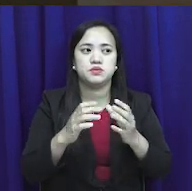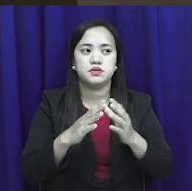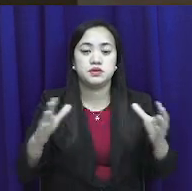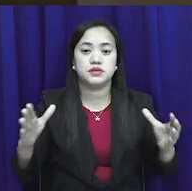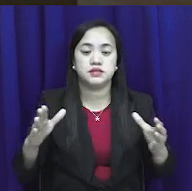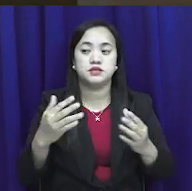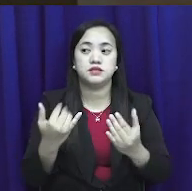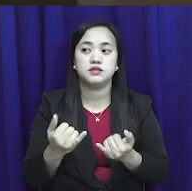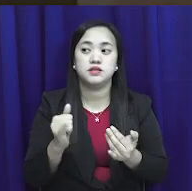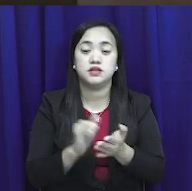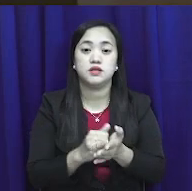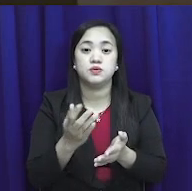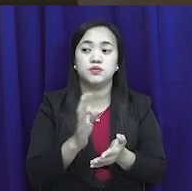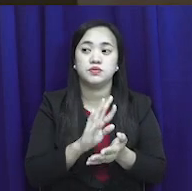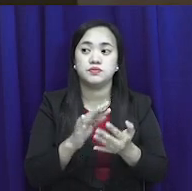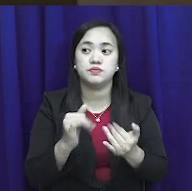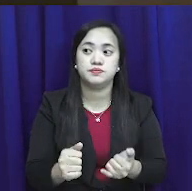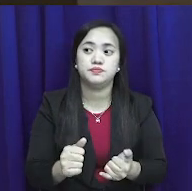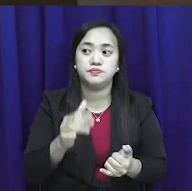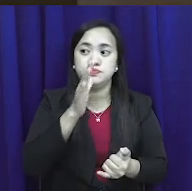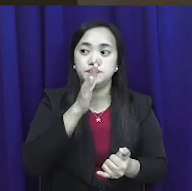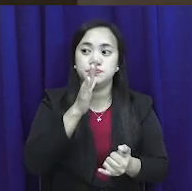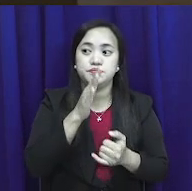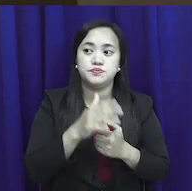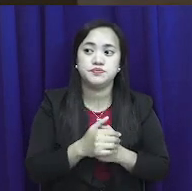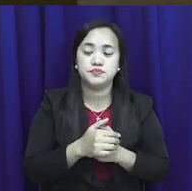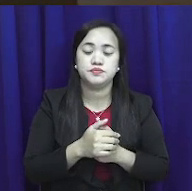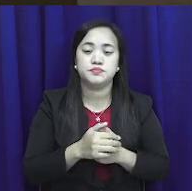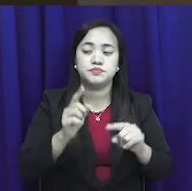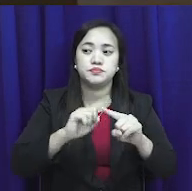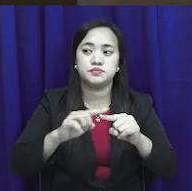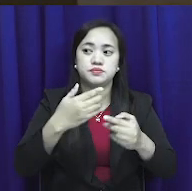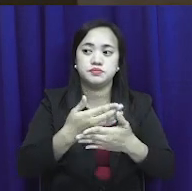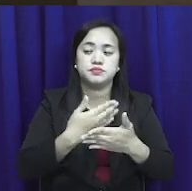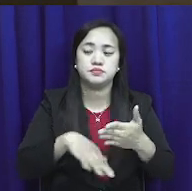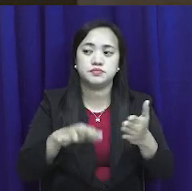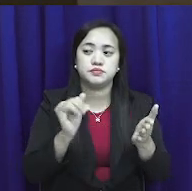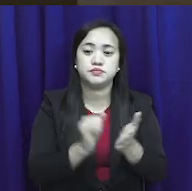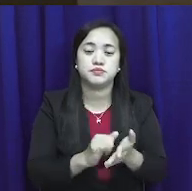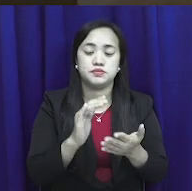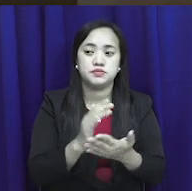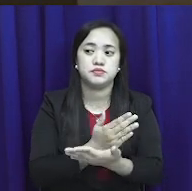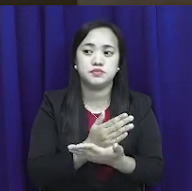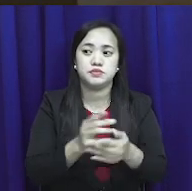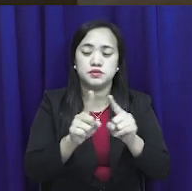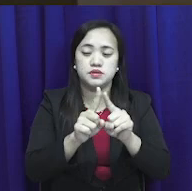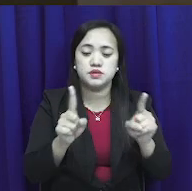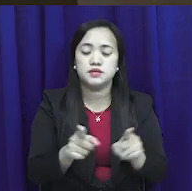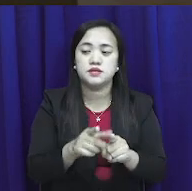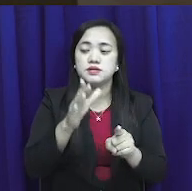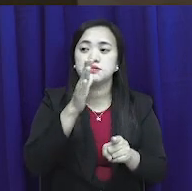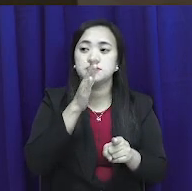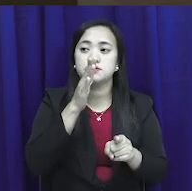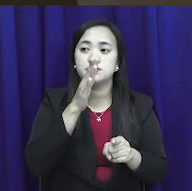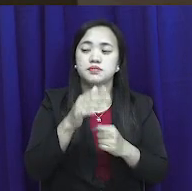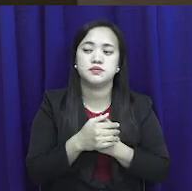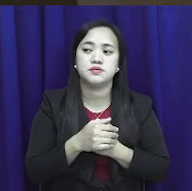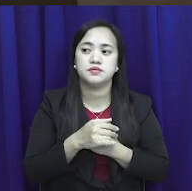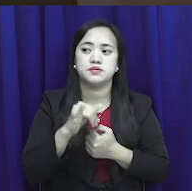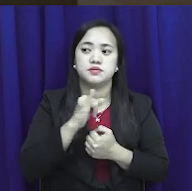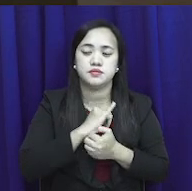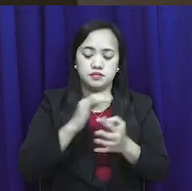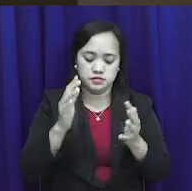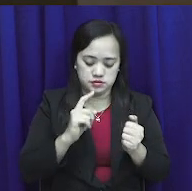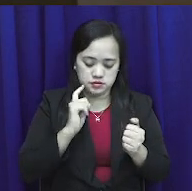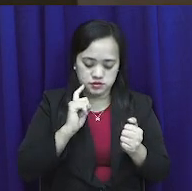ina Ayun Yes po bago ko po ah ma-share yung pagiging ina Basahin ko lang yung sinabi ni Ma'am